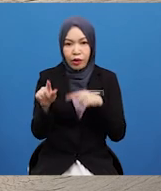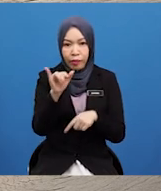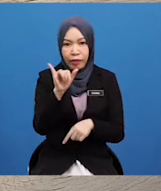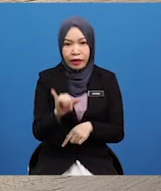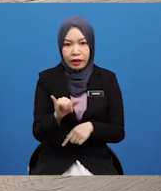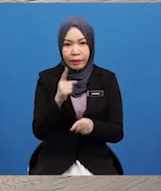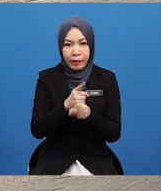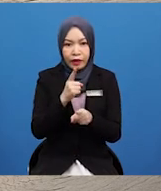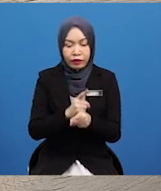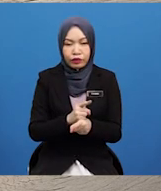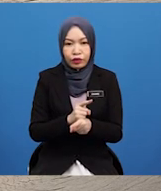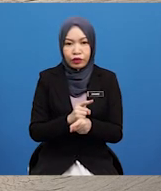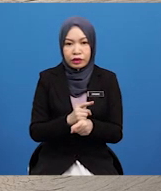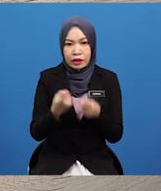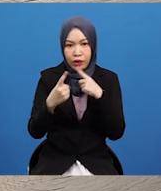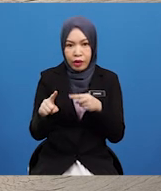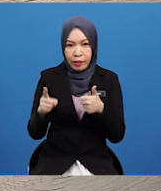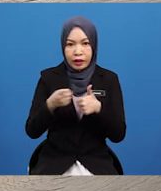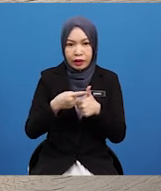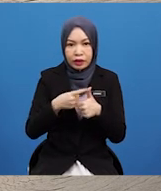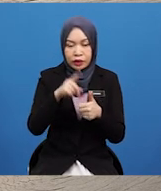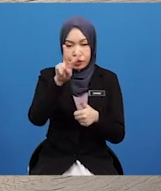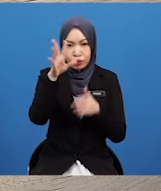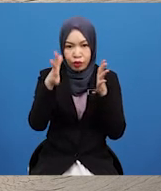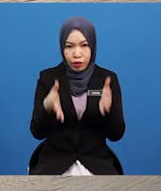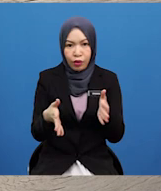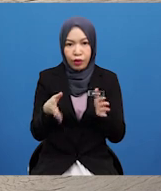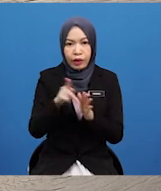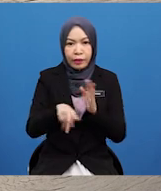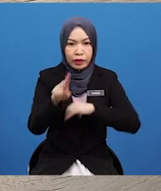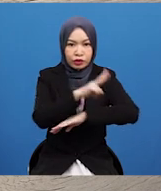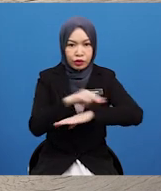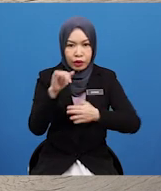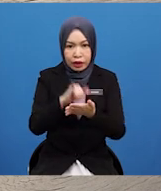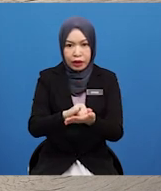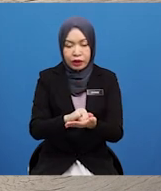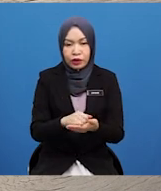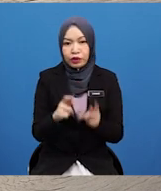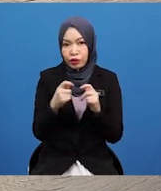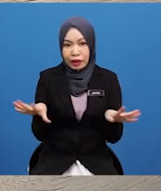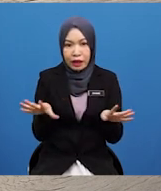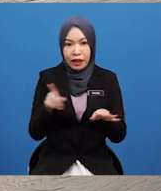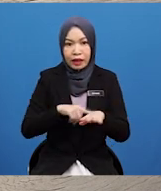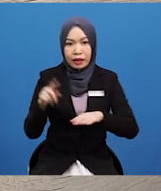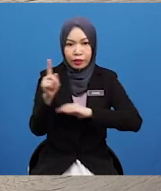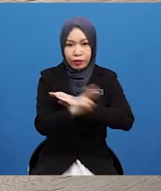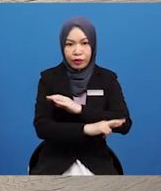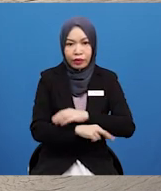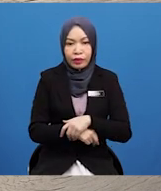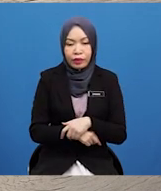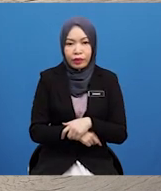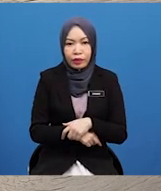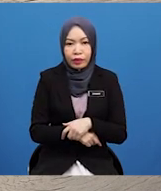Jawapan. 1. 2 orang peragut itu telah dipukul. 2. Mesyuarat itu hanya